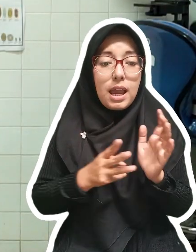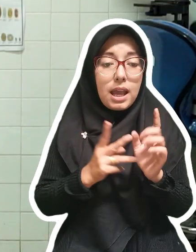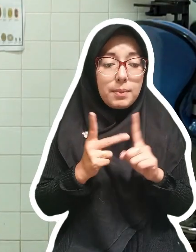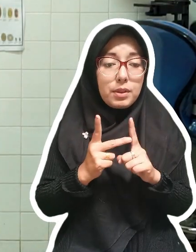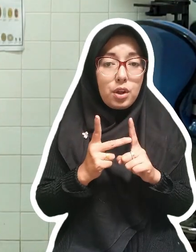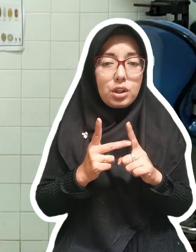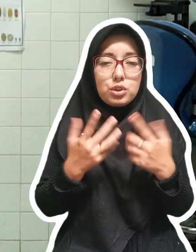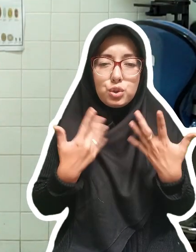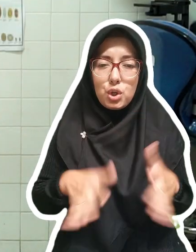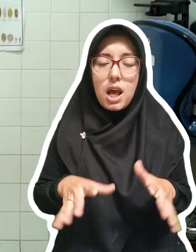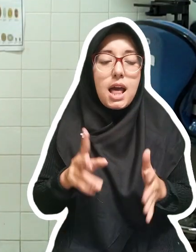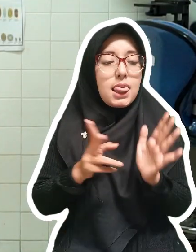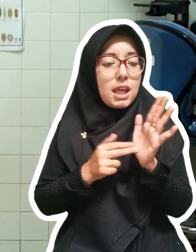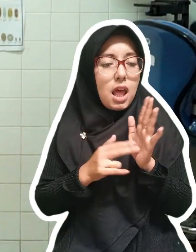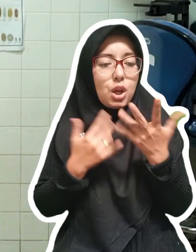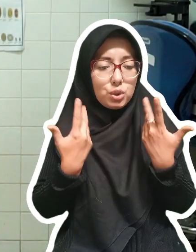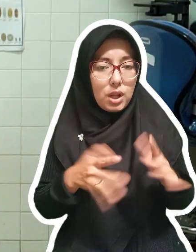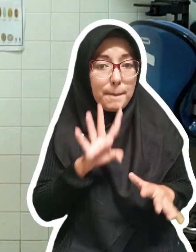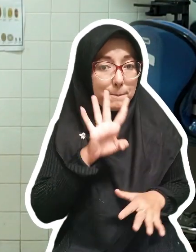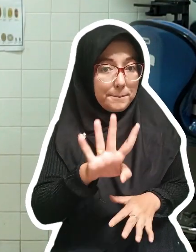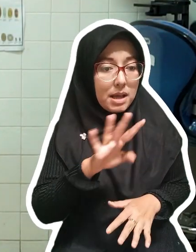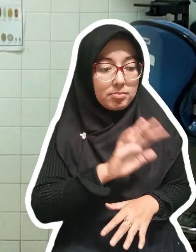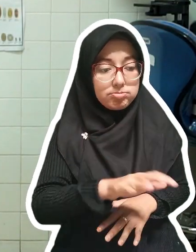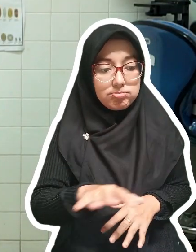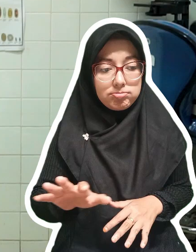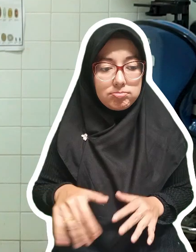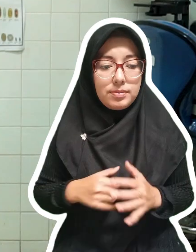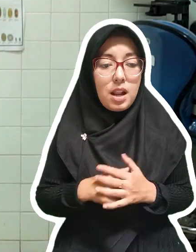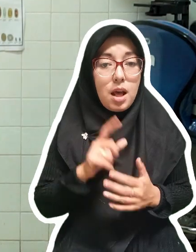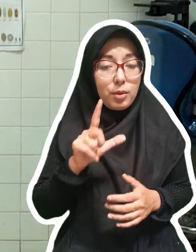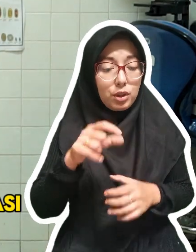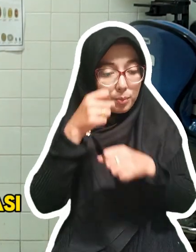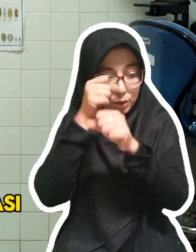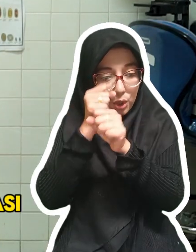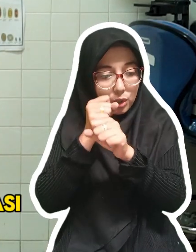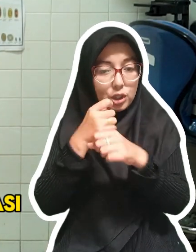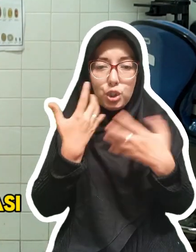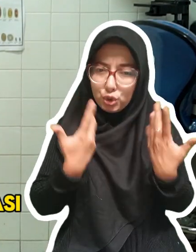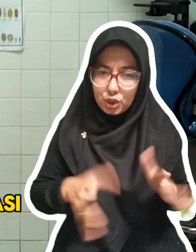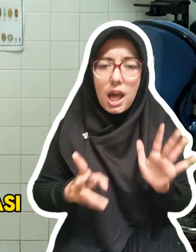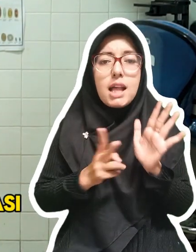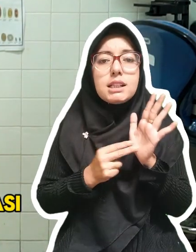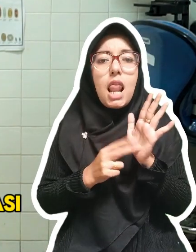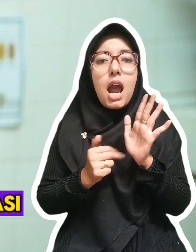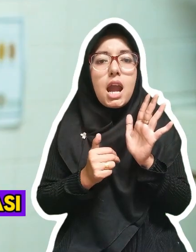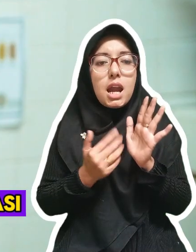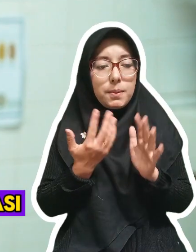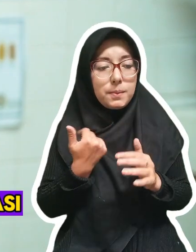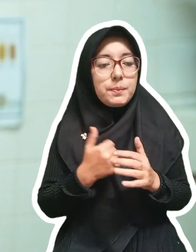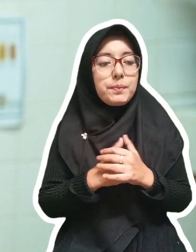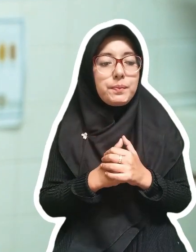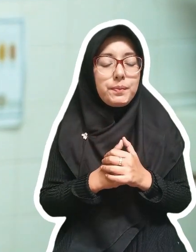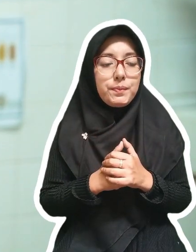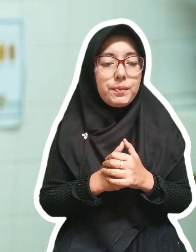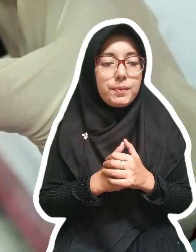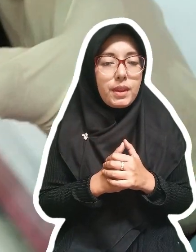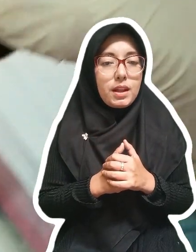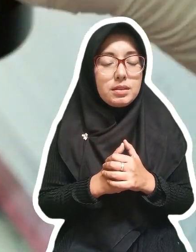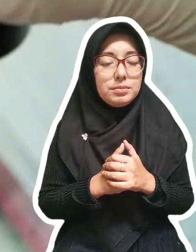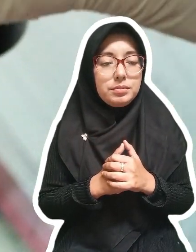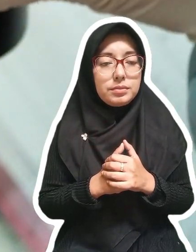Laboratorium helmintologi sudah terakreditasi 4 pengujian. Laboratorium protozoologi sudah akreditasi 5